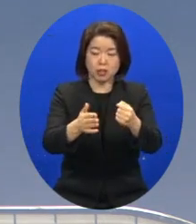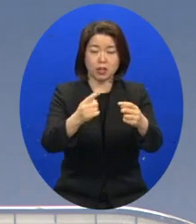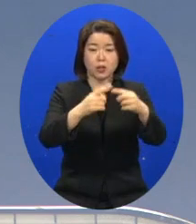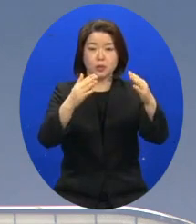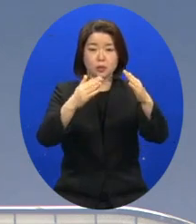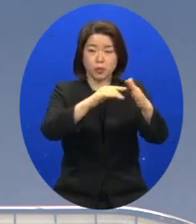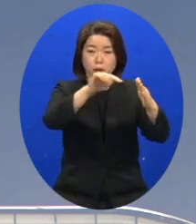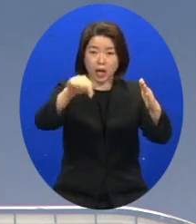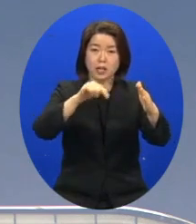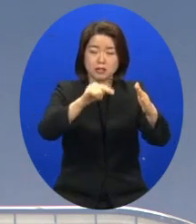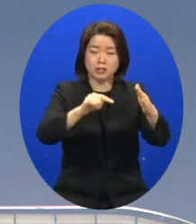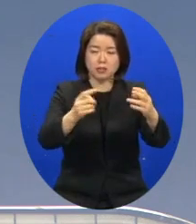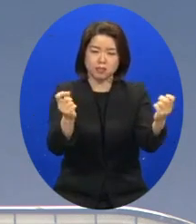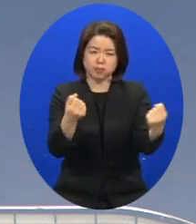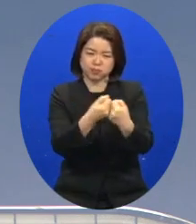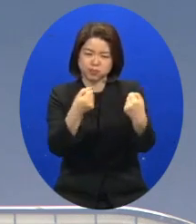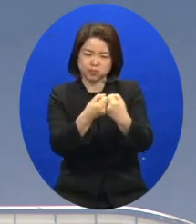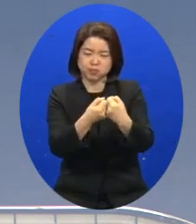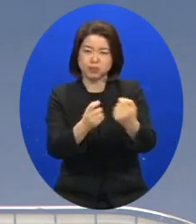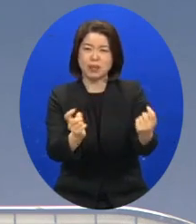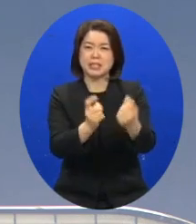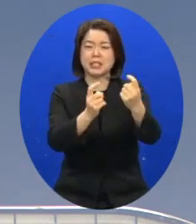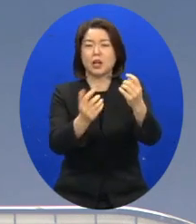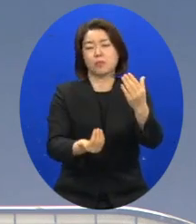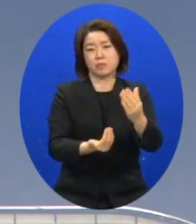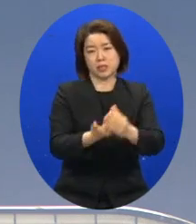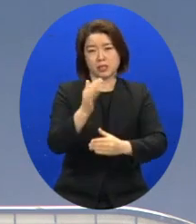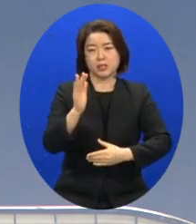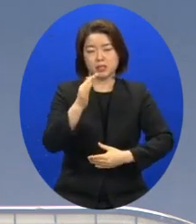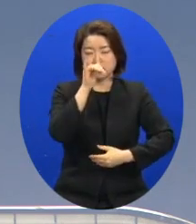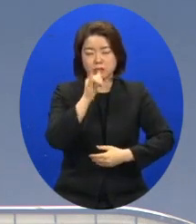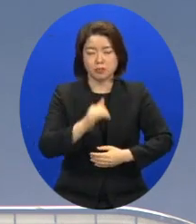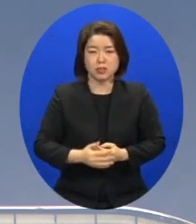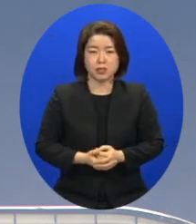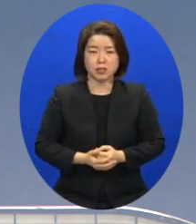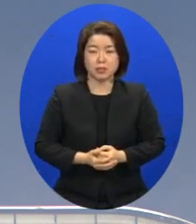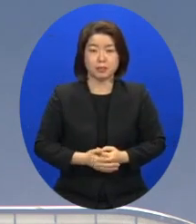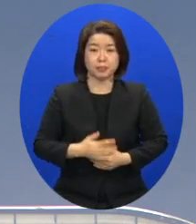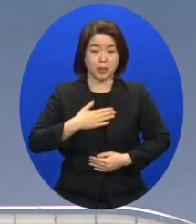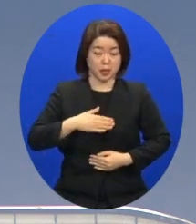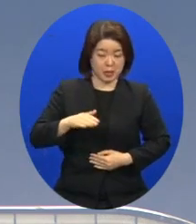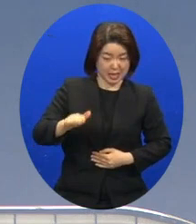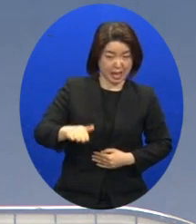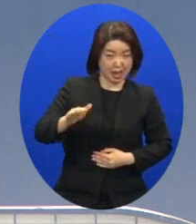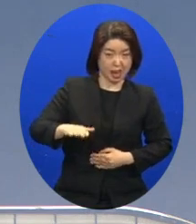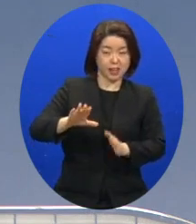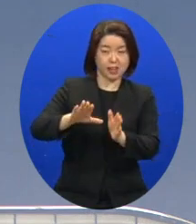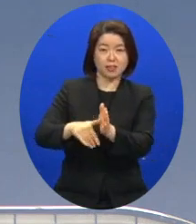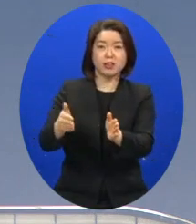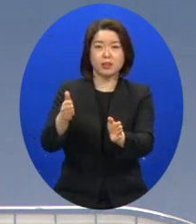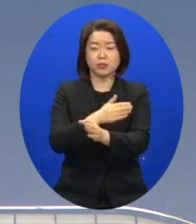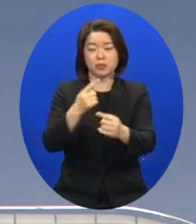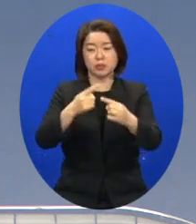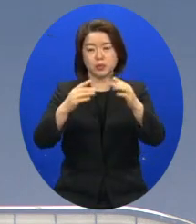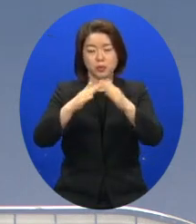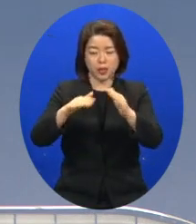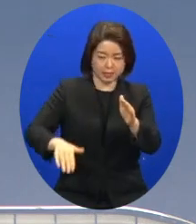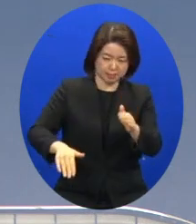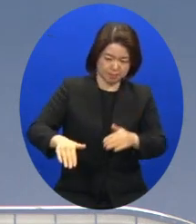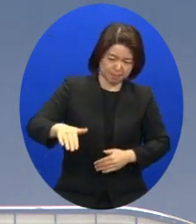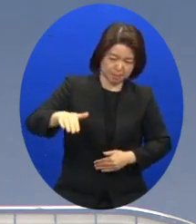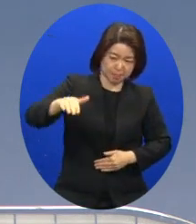안에도 다툼과 싸움이 생기게 마련입니다 저는 어려서부터 교회 안에서 자라면서